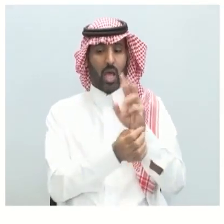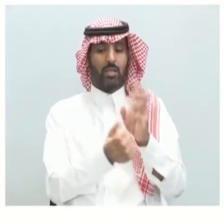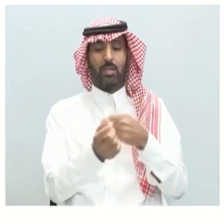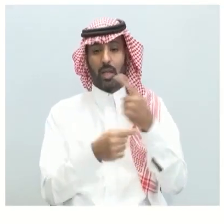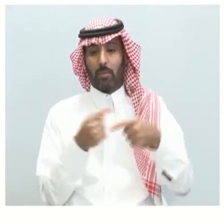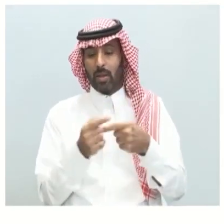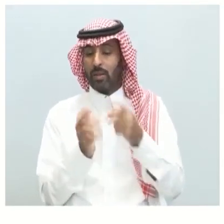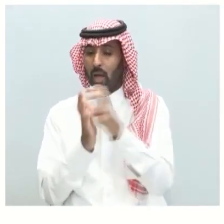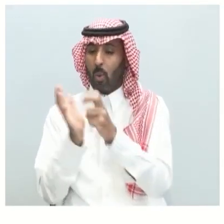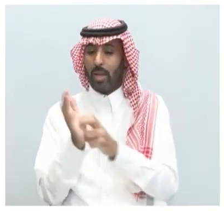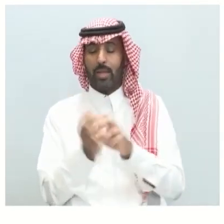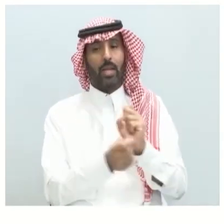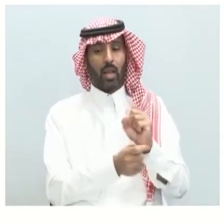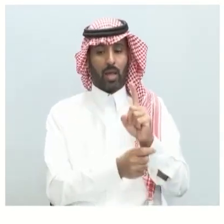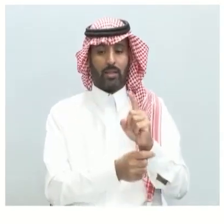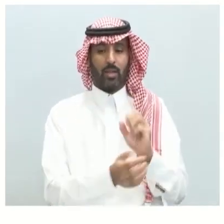تكمله قوانين